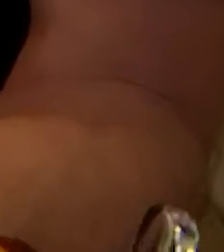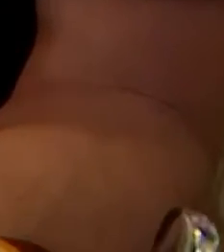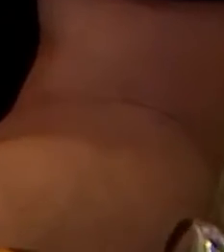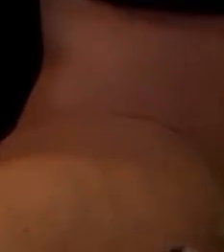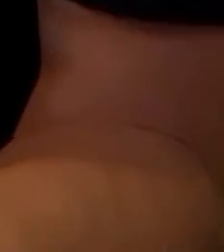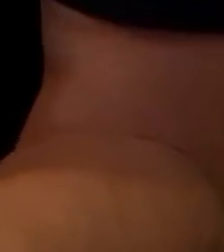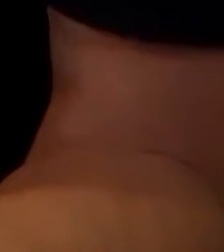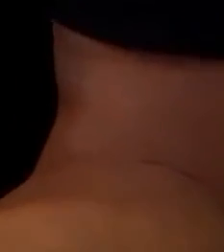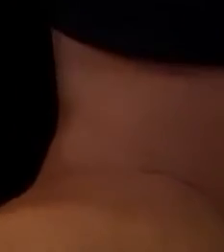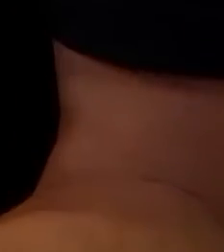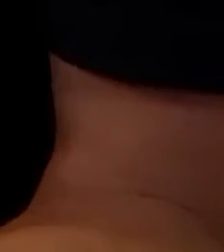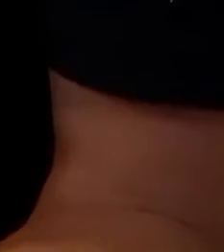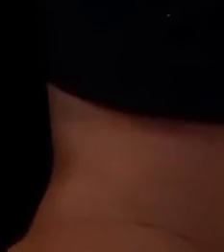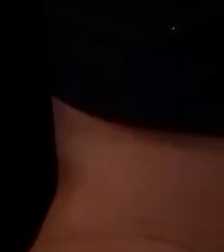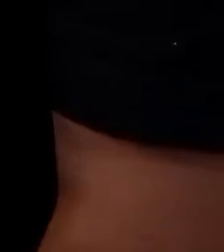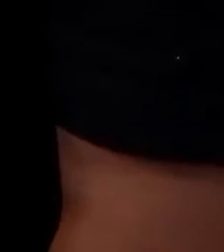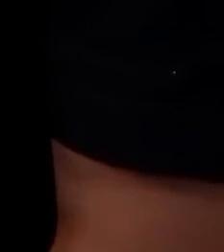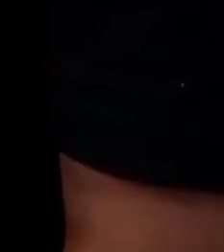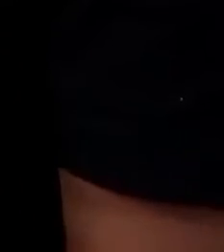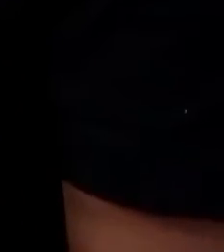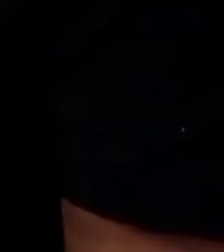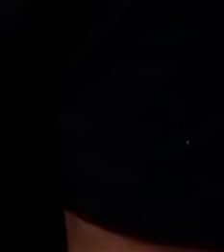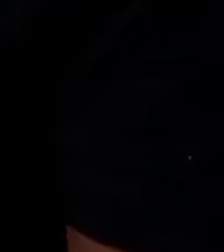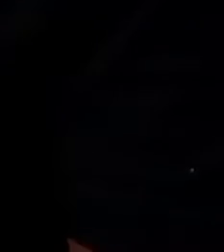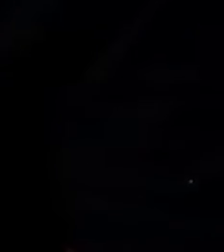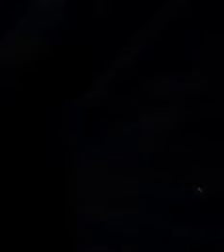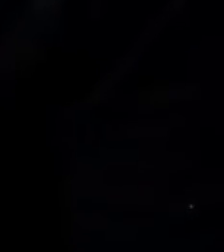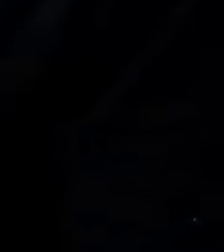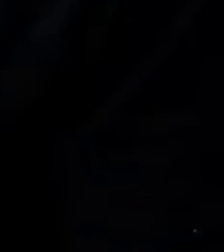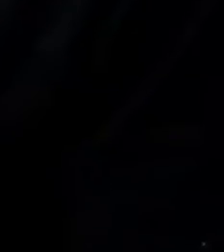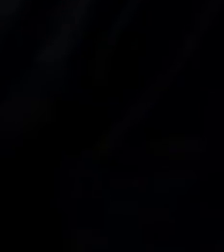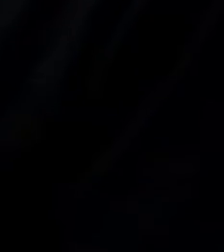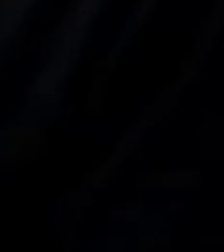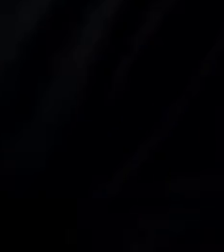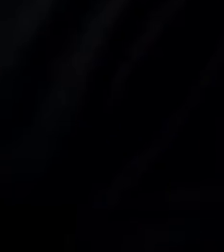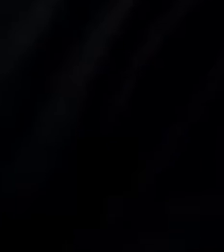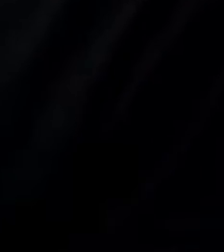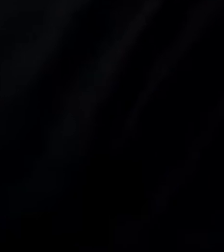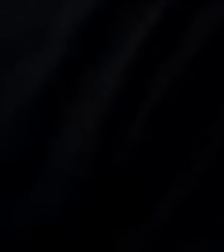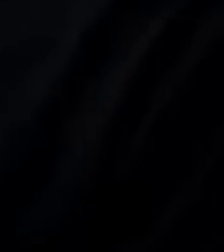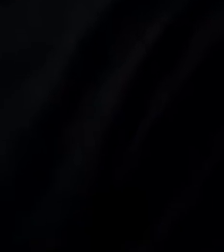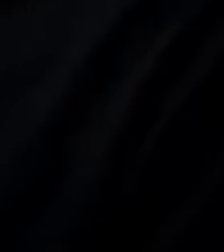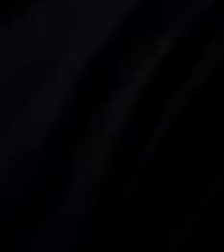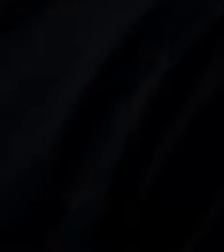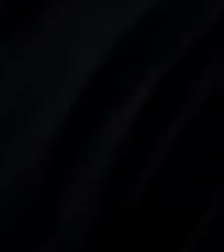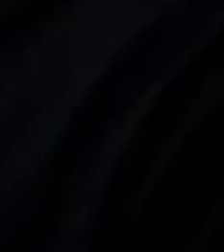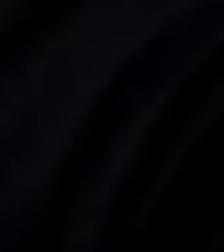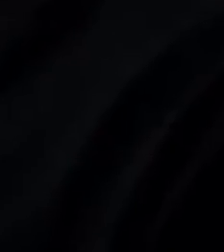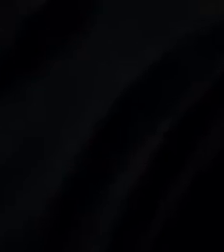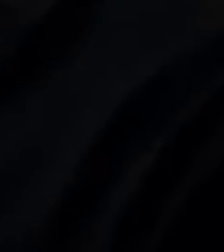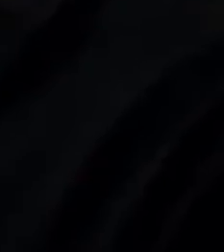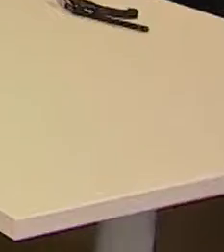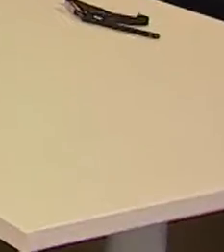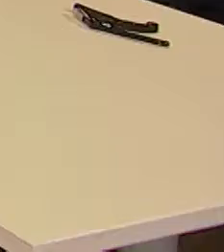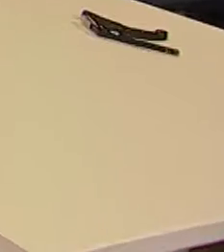about the hunger. Give me love, my love, my love, my love. I'm talking about the love and pain. It's messing